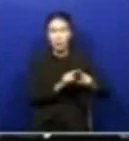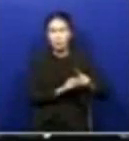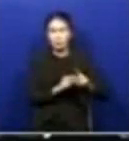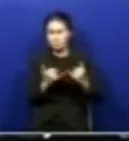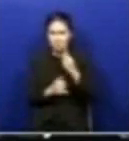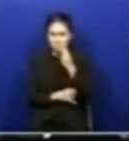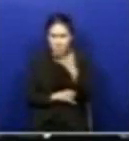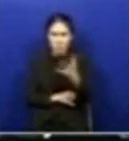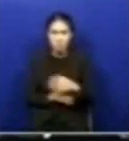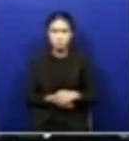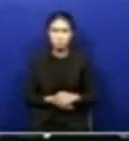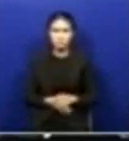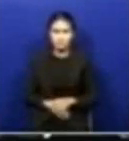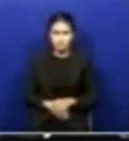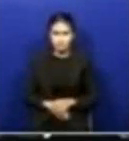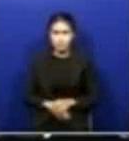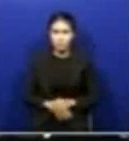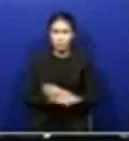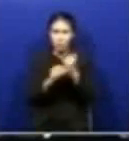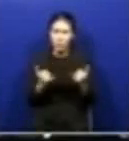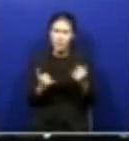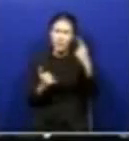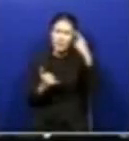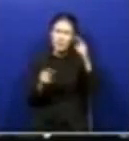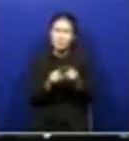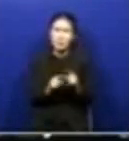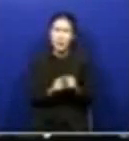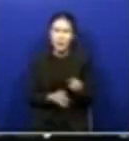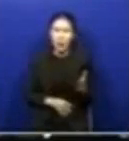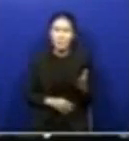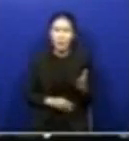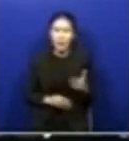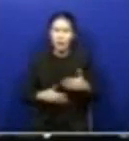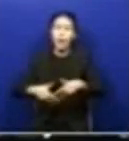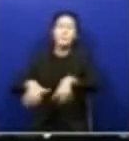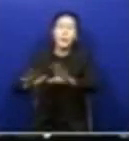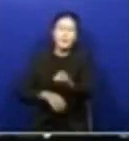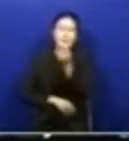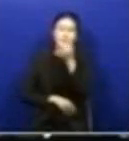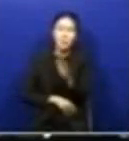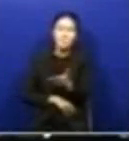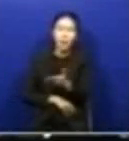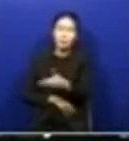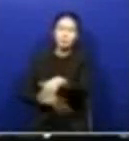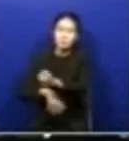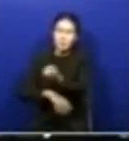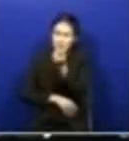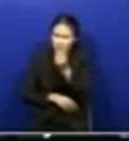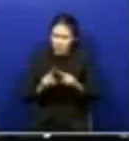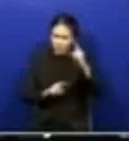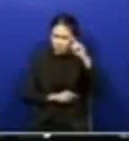ได้ในอนาคตอย่างดีวันนี้ก็เสมือนเอาปลามาปล่อยให้กินให้กินให้กินผมก็เป็นห่วงเหมือนกัน